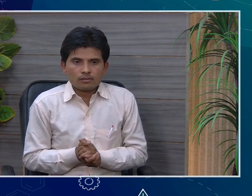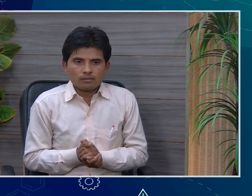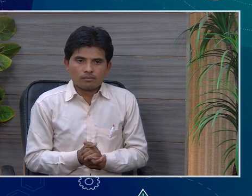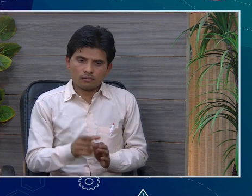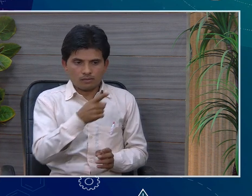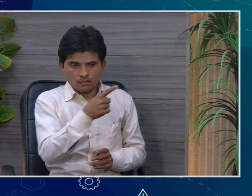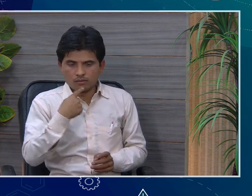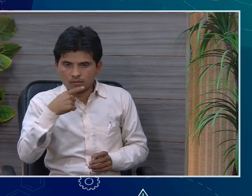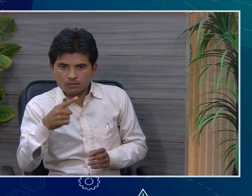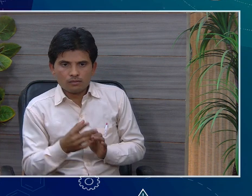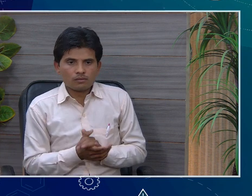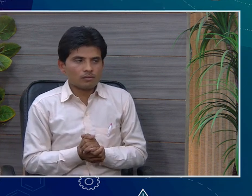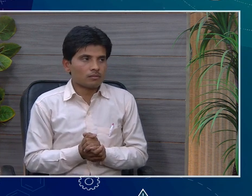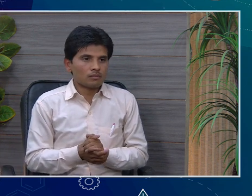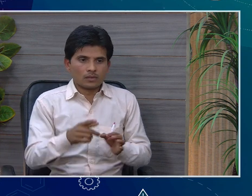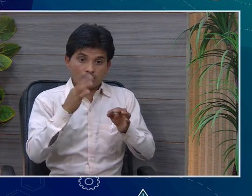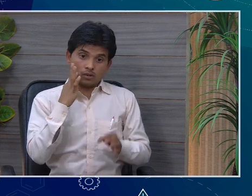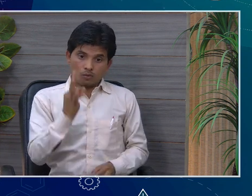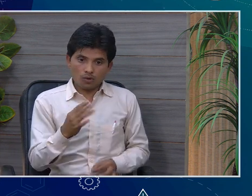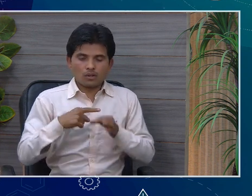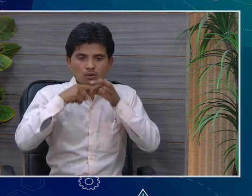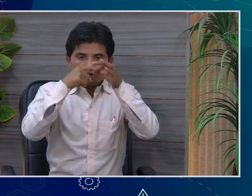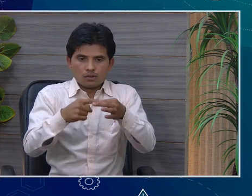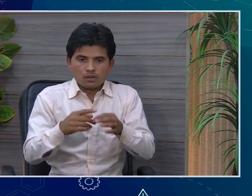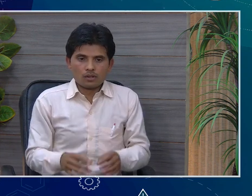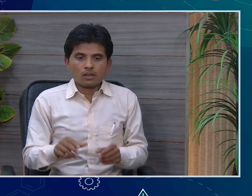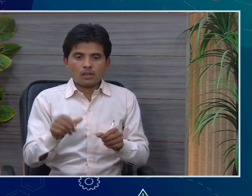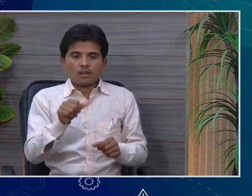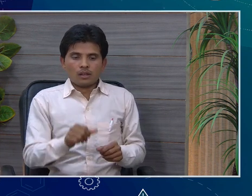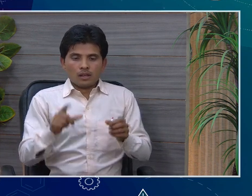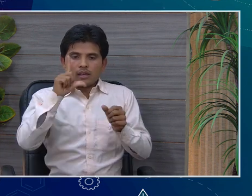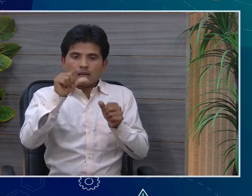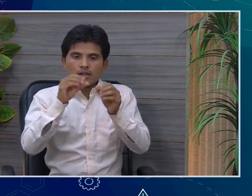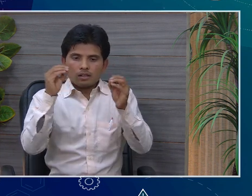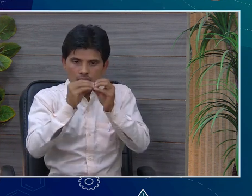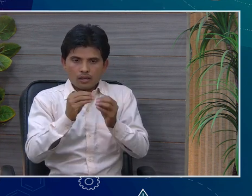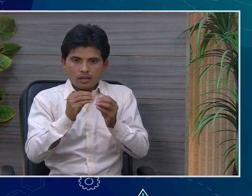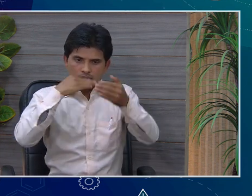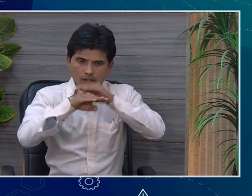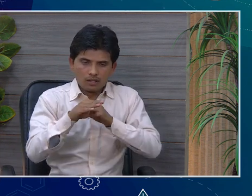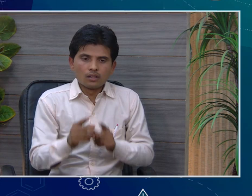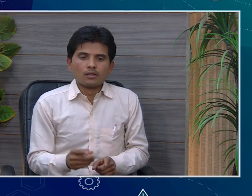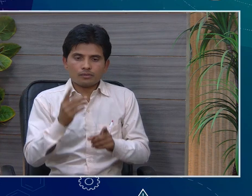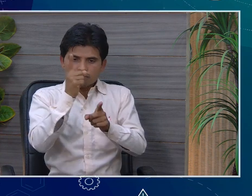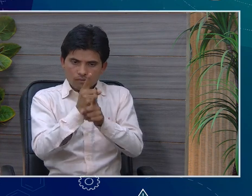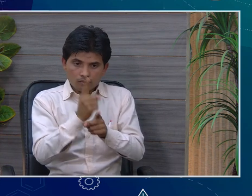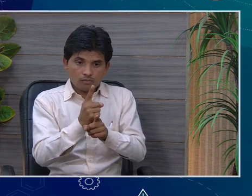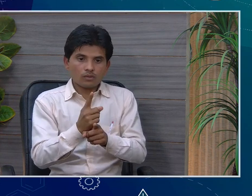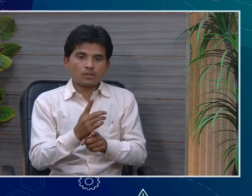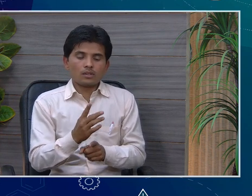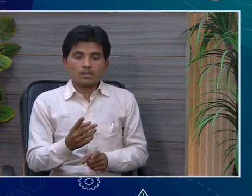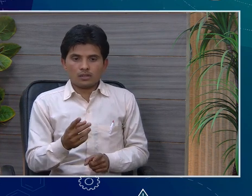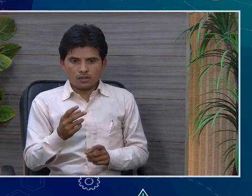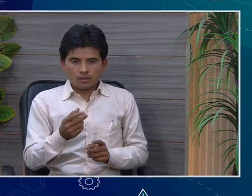पिछले बिल्कुल भी बहुत इंपोर्टेंट प्रश्न आपसे पूछा है क्योंकि जब नैपकिन चित्तौड़ सबसे बड़ा कंसर्न जो टीचर का रहता है या किसी भी व्यक्ति का